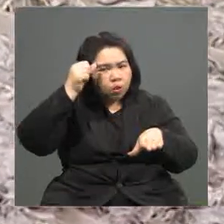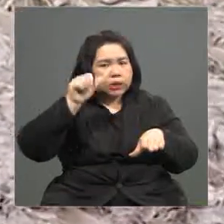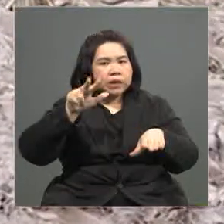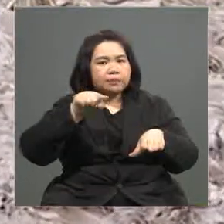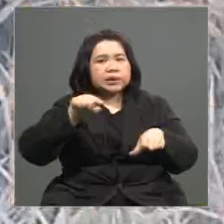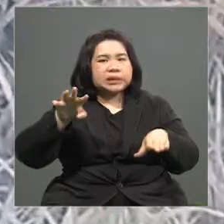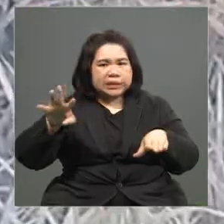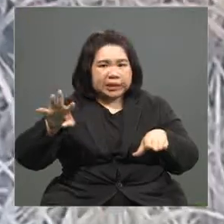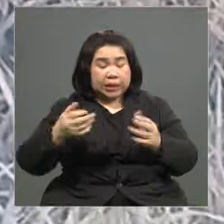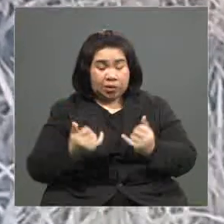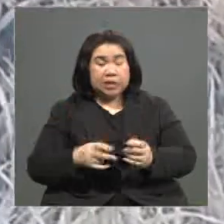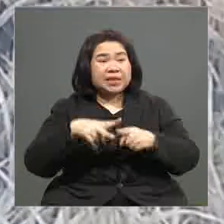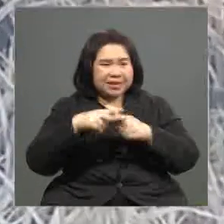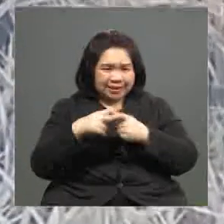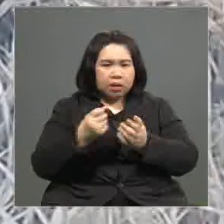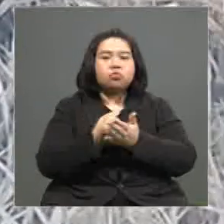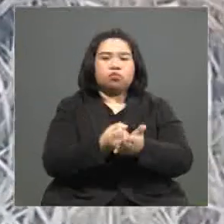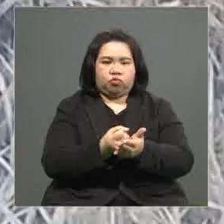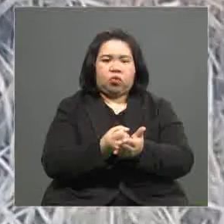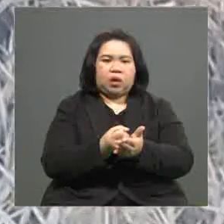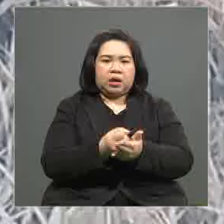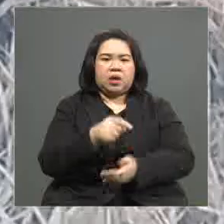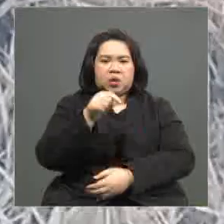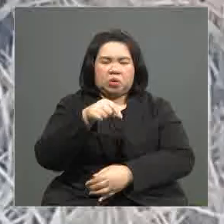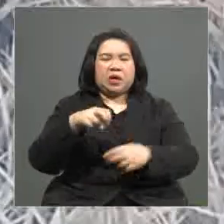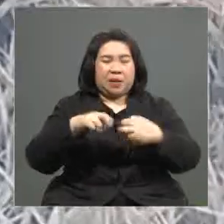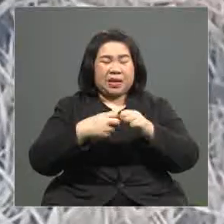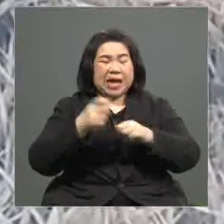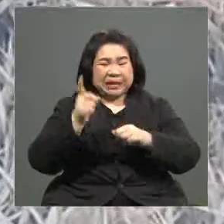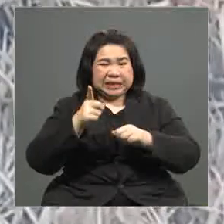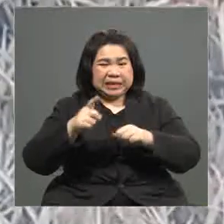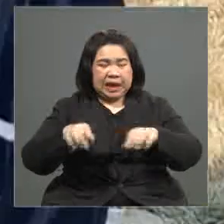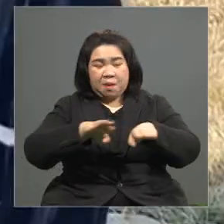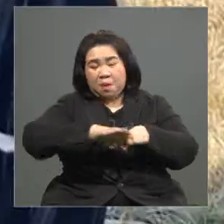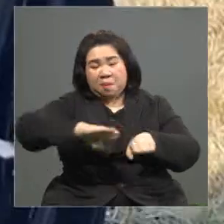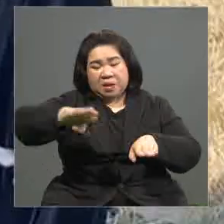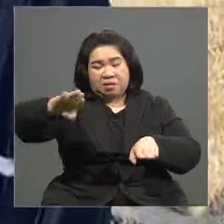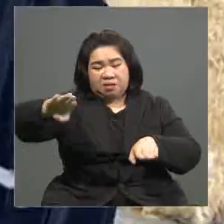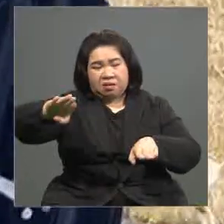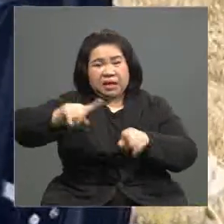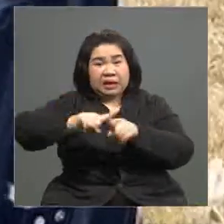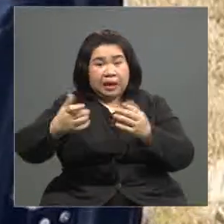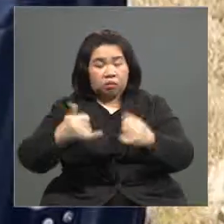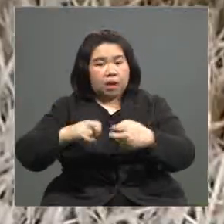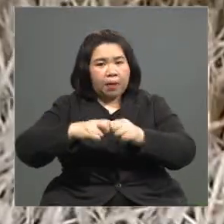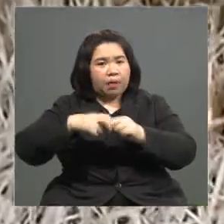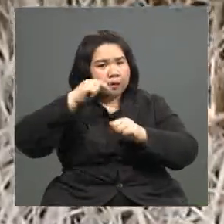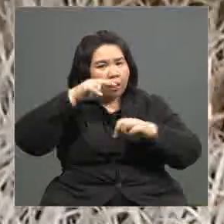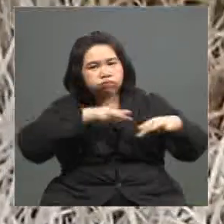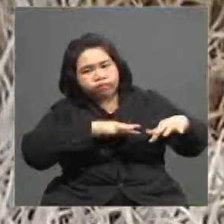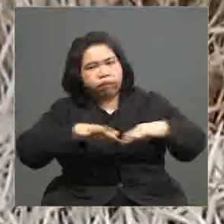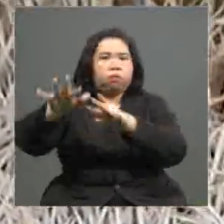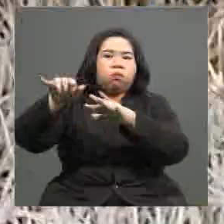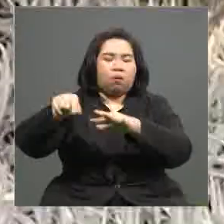ก็มีช่างมาตรวจสอบเบื้องต้นซึ่งจุดนี้เป็นพื้นที่สูงปกติน้ำจะท่วมไม่ถึงแต่ครั้งนี้มวลน้ำหลากมามากทำ